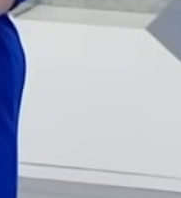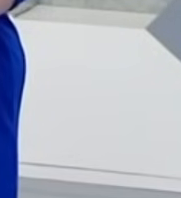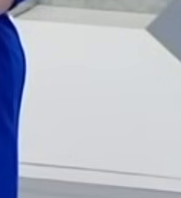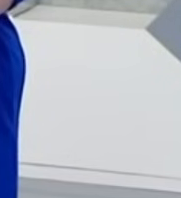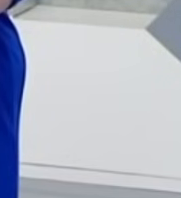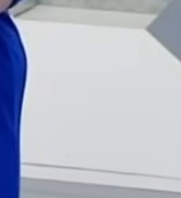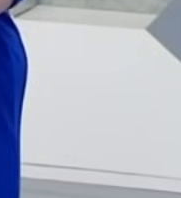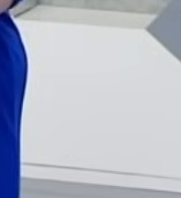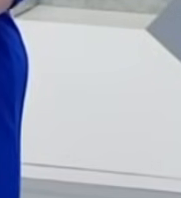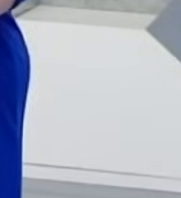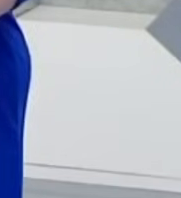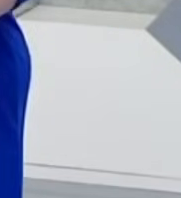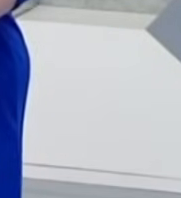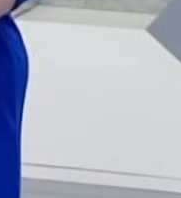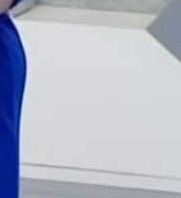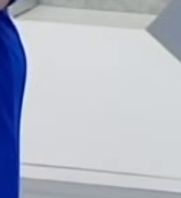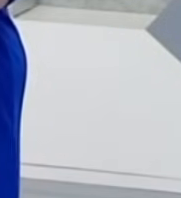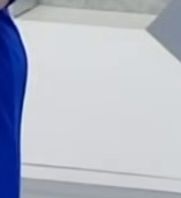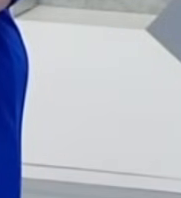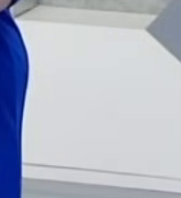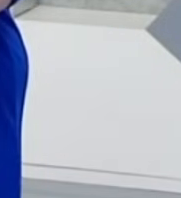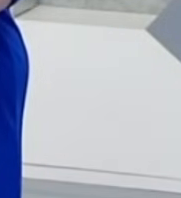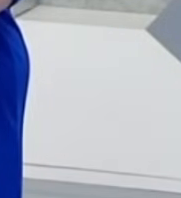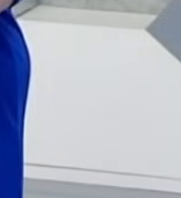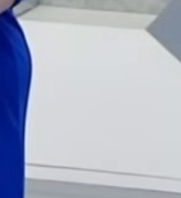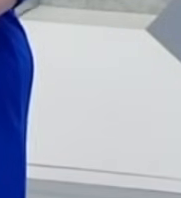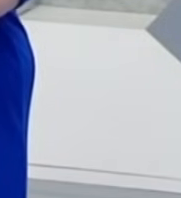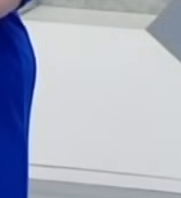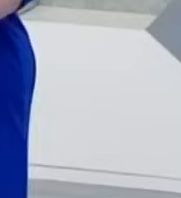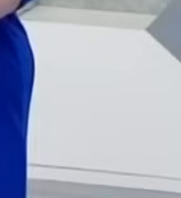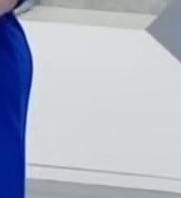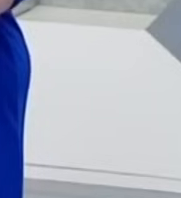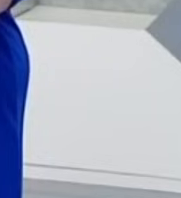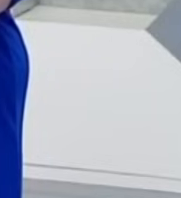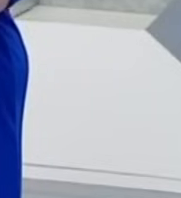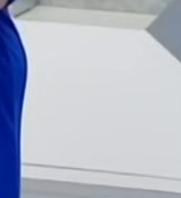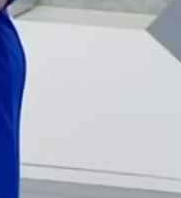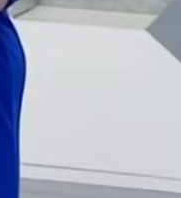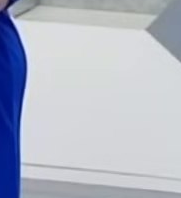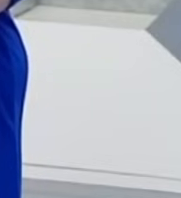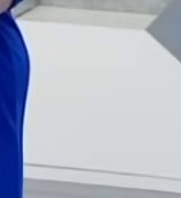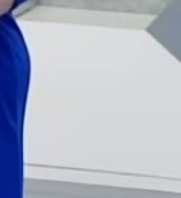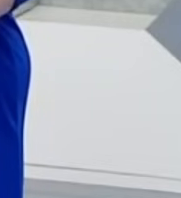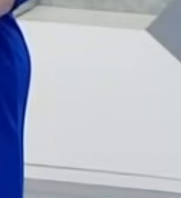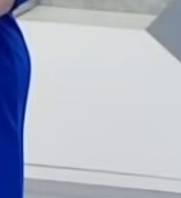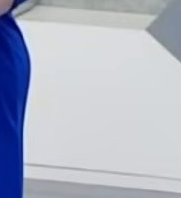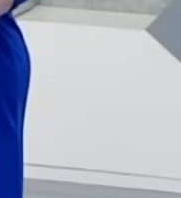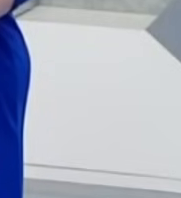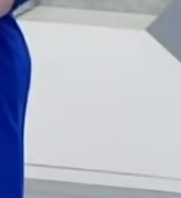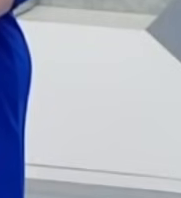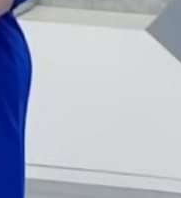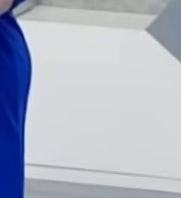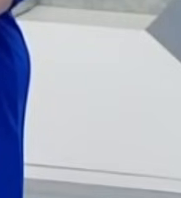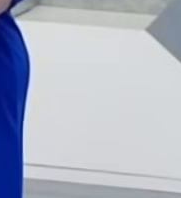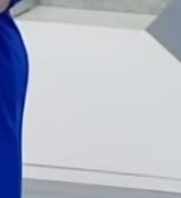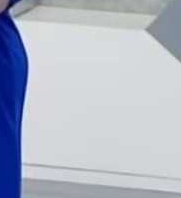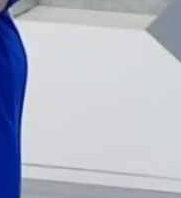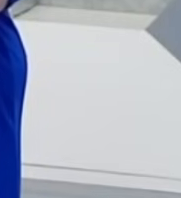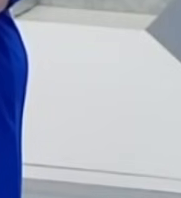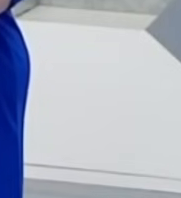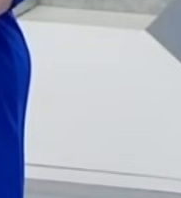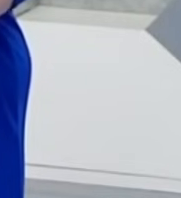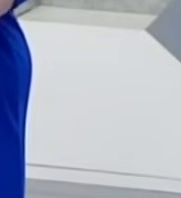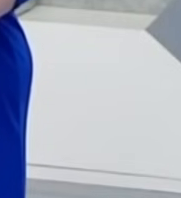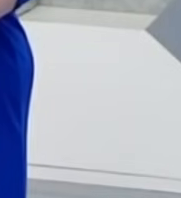Kapuso, para sa mga maiinit na balita, mag-subscribe sa GMA Integrated News sa YouTube. Sa mga kapuso naman abroad, subaybayan nyo kami sa